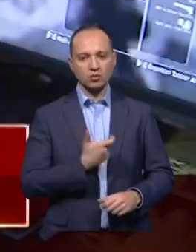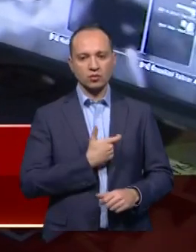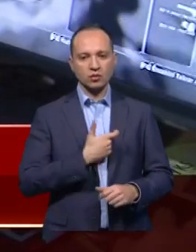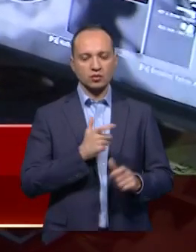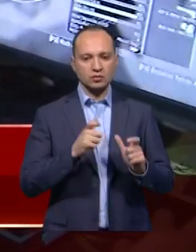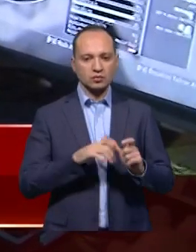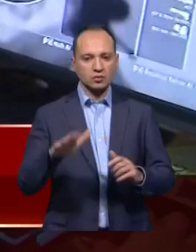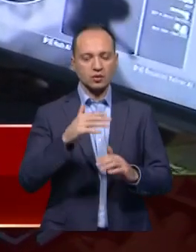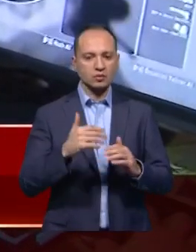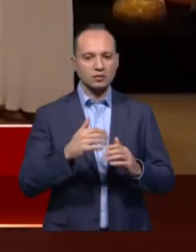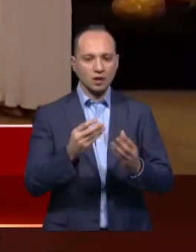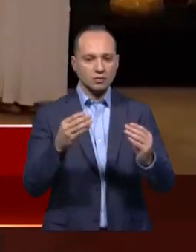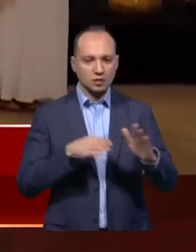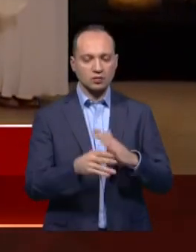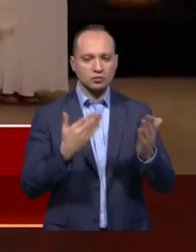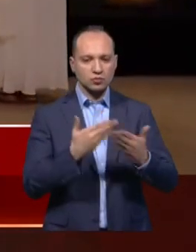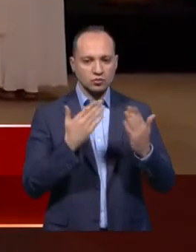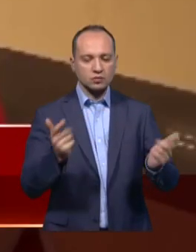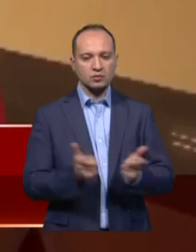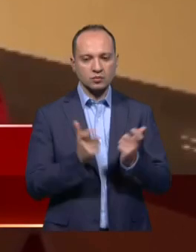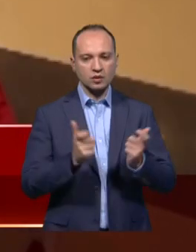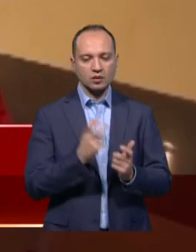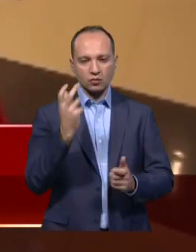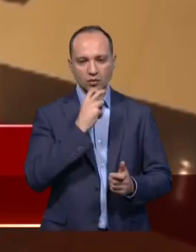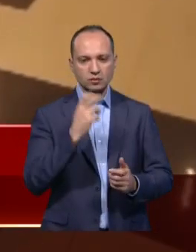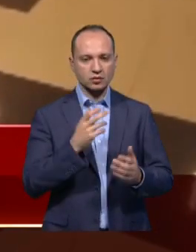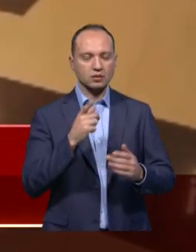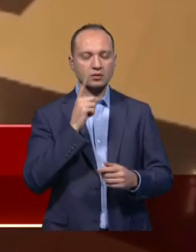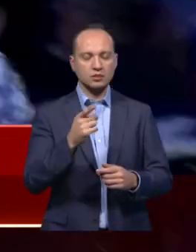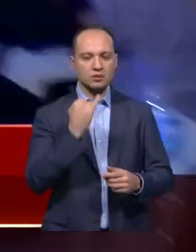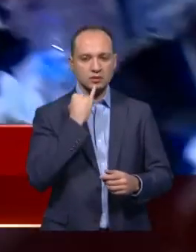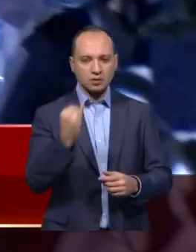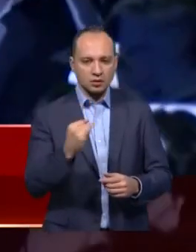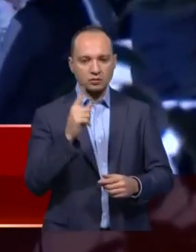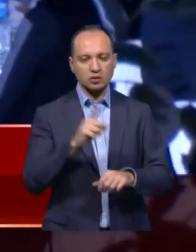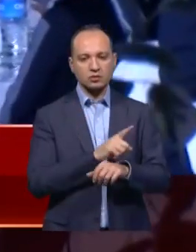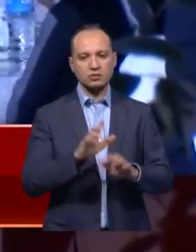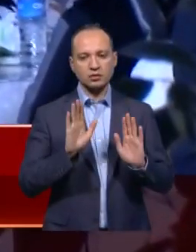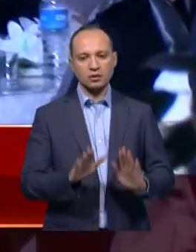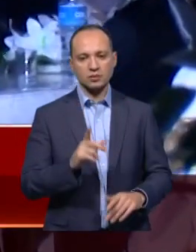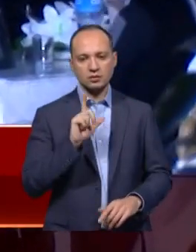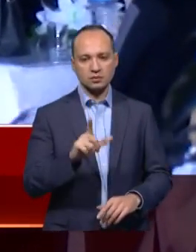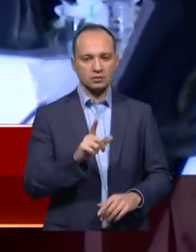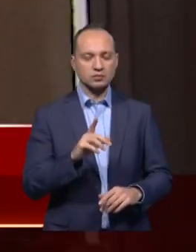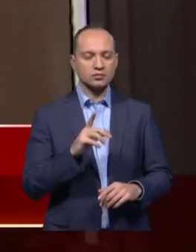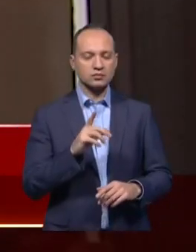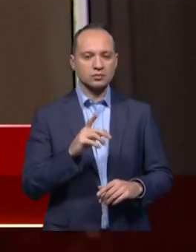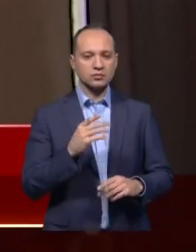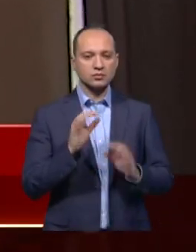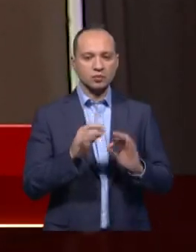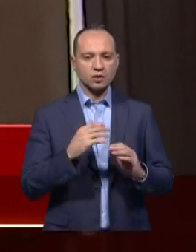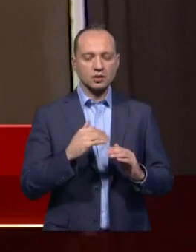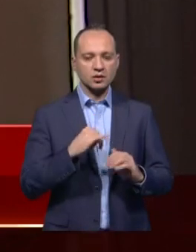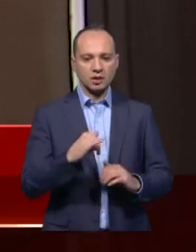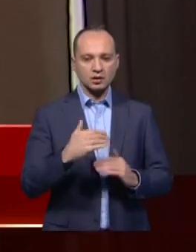Kural sa sosyalleşme ara verme Bu ürünlerin toplantıların konserlerin yanısıra ziyaretlerin bir süre durması gerekiyor bütün olduğunca yakın